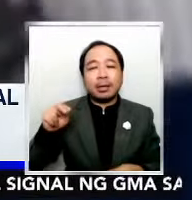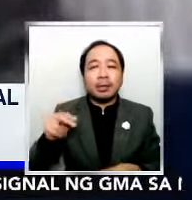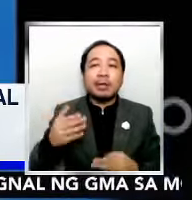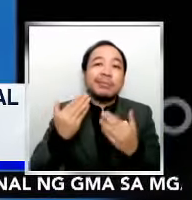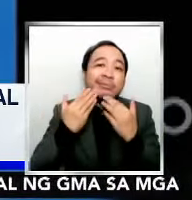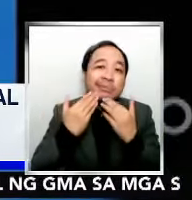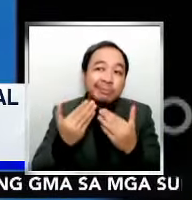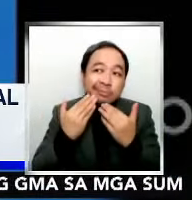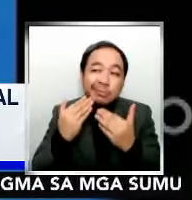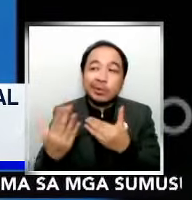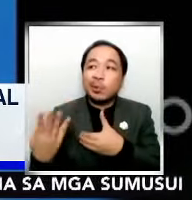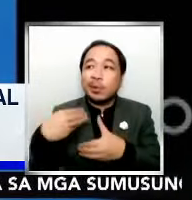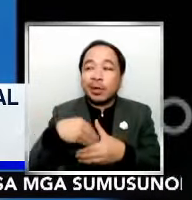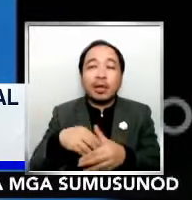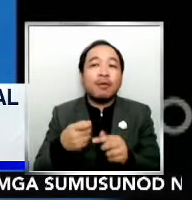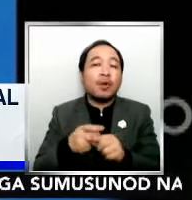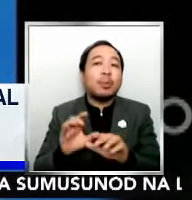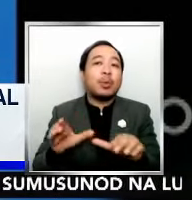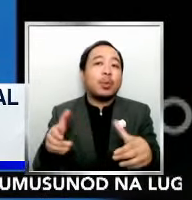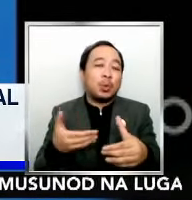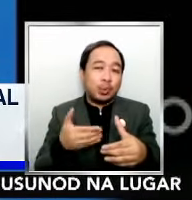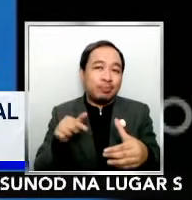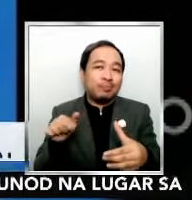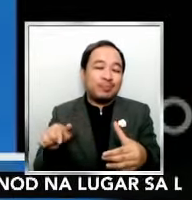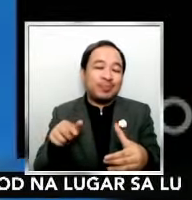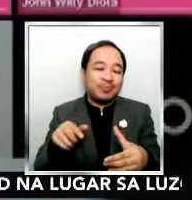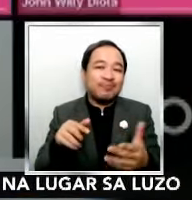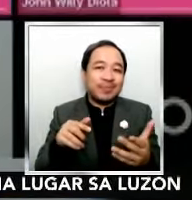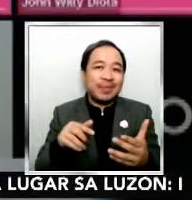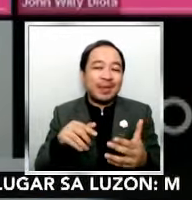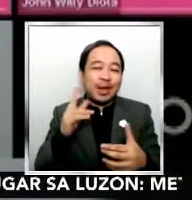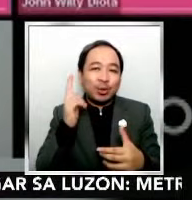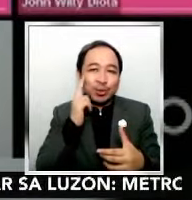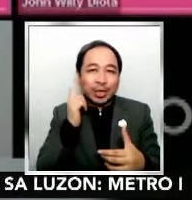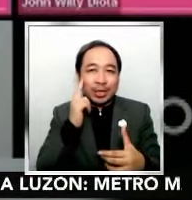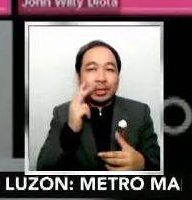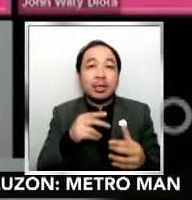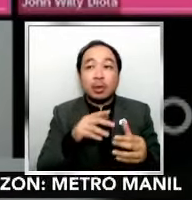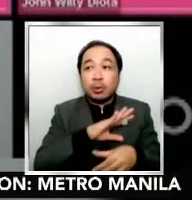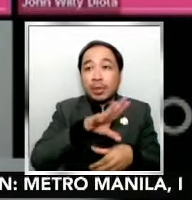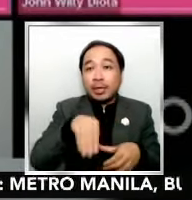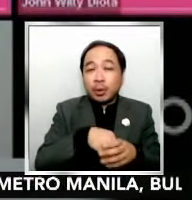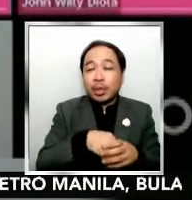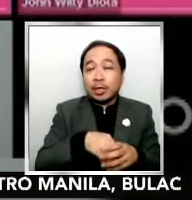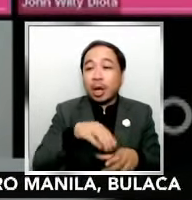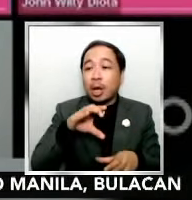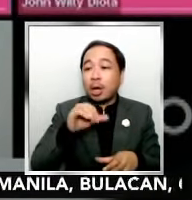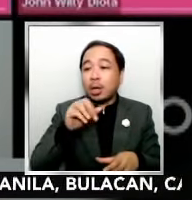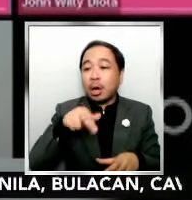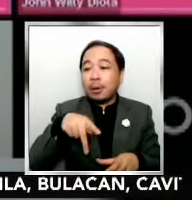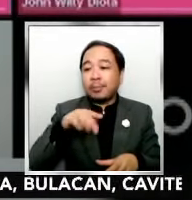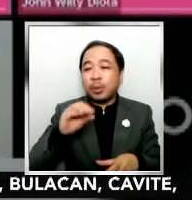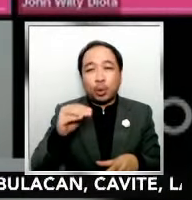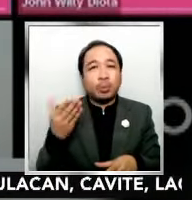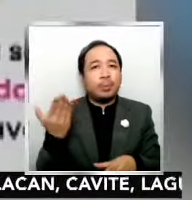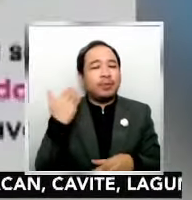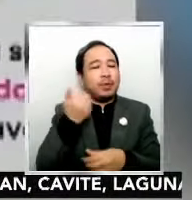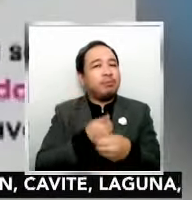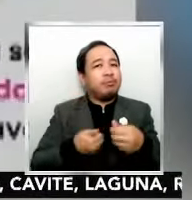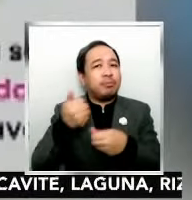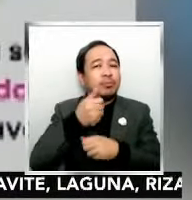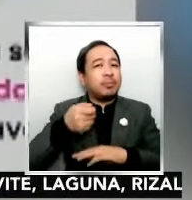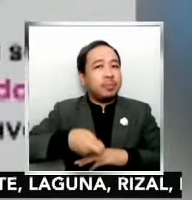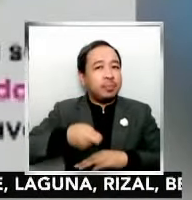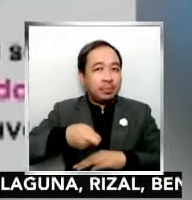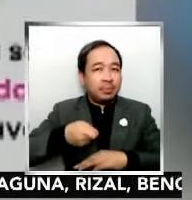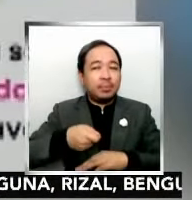Duterte. Dumalo din si dating Associate Justice Antonio Carpio at ilang senatorial candidates sa ilalim ng ticket ni Robredo.